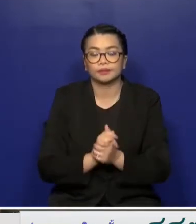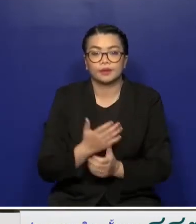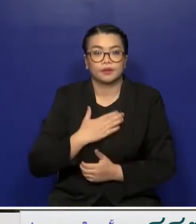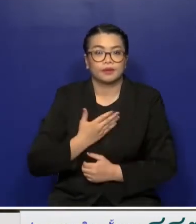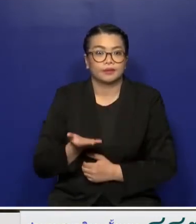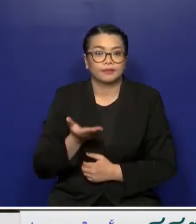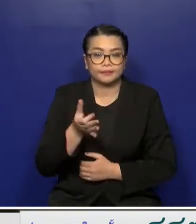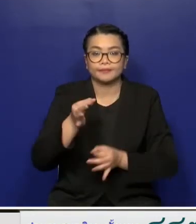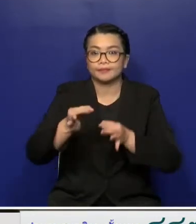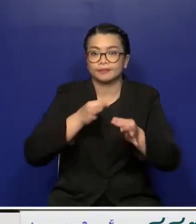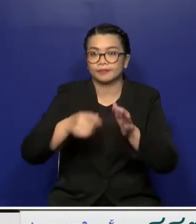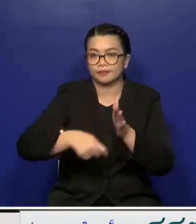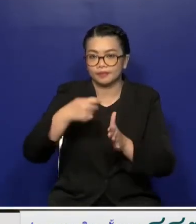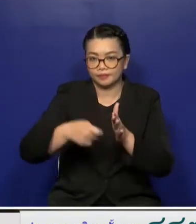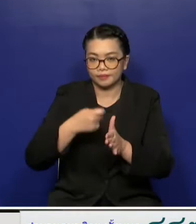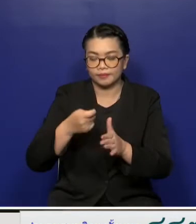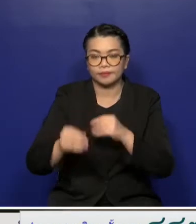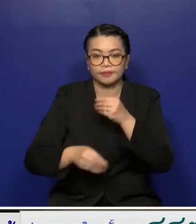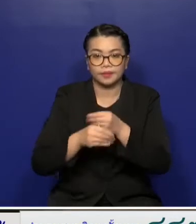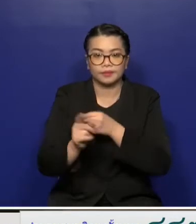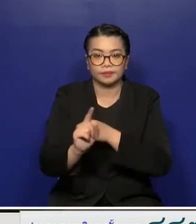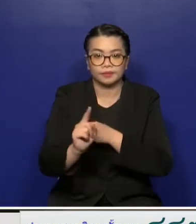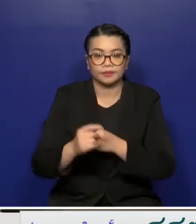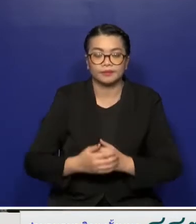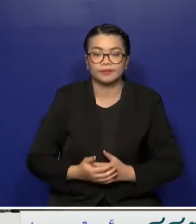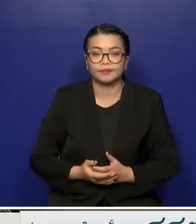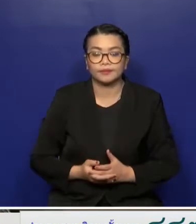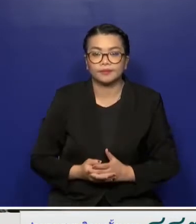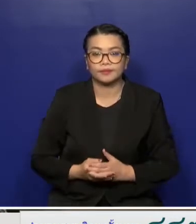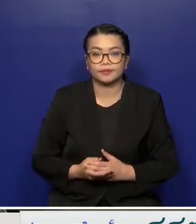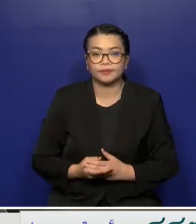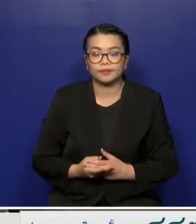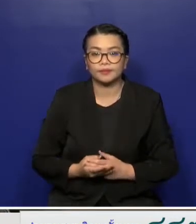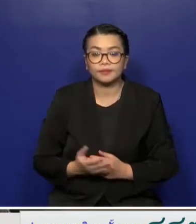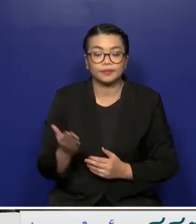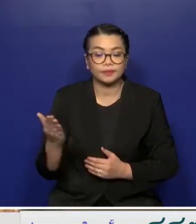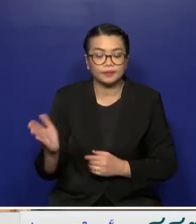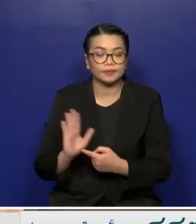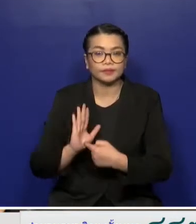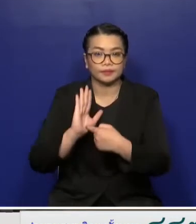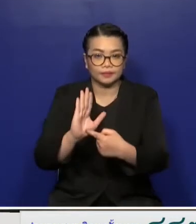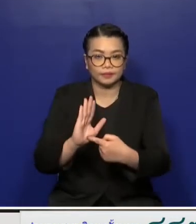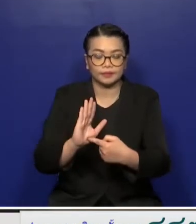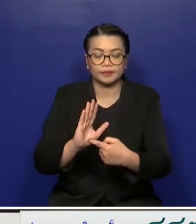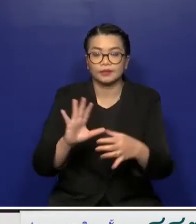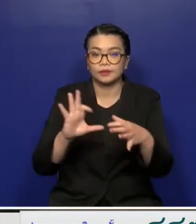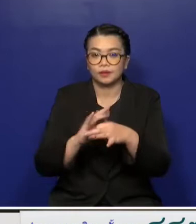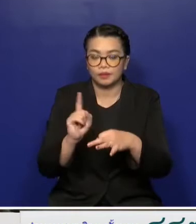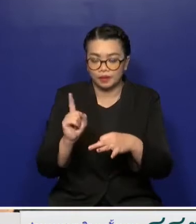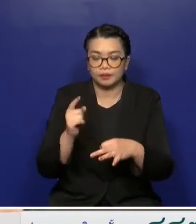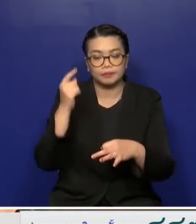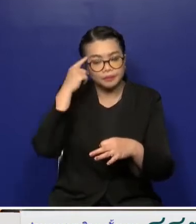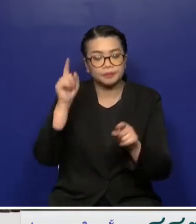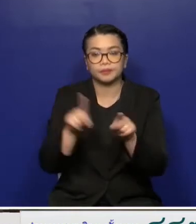มจากท่านรัฐมนตรีนิพนธ์บุญยมณีขอประทานโทษที่เอ่ยนามที่ท่านได้เสนอหลักการซึ่งเป็นไปในทํานองเดียวกันแล้ว